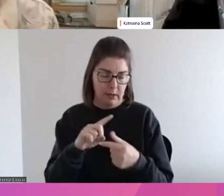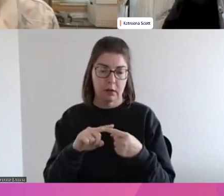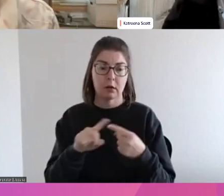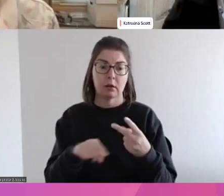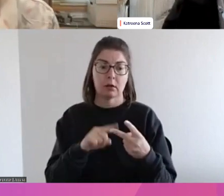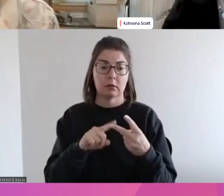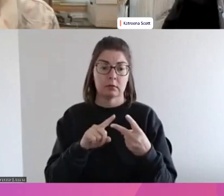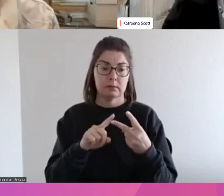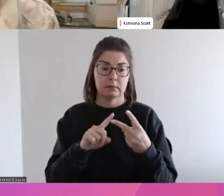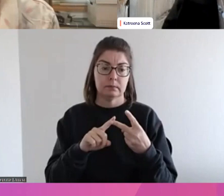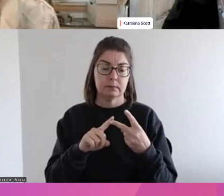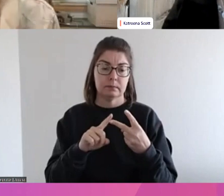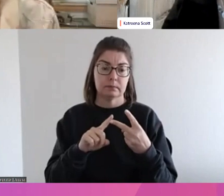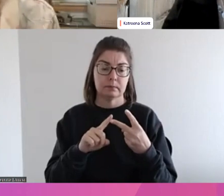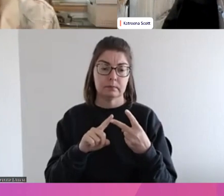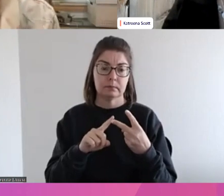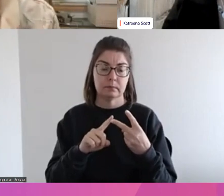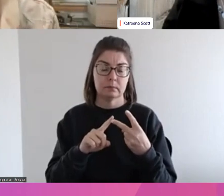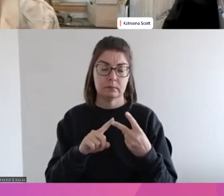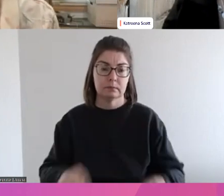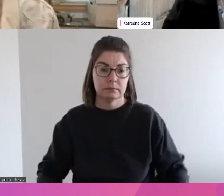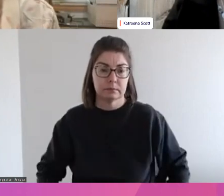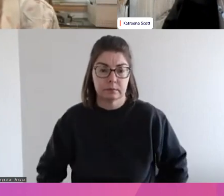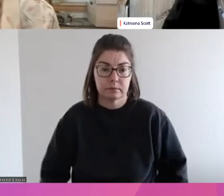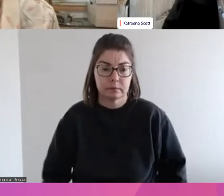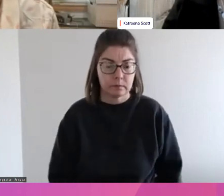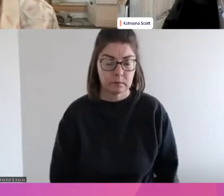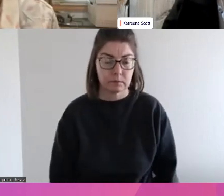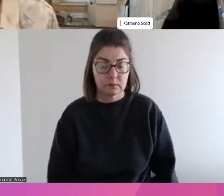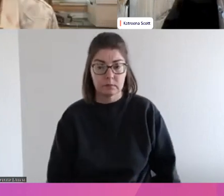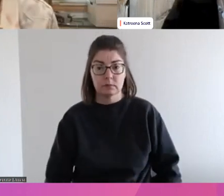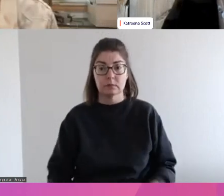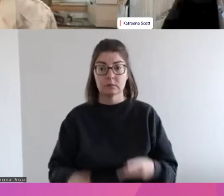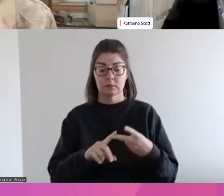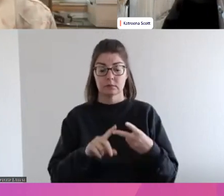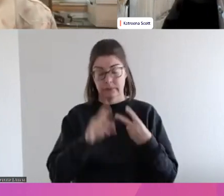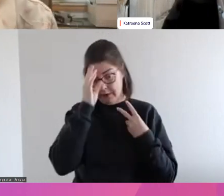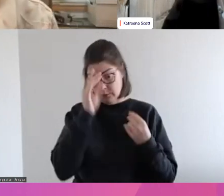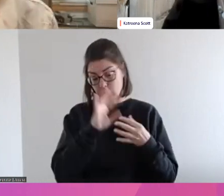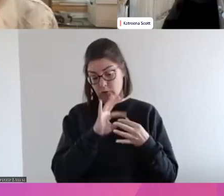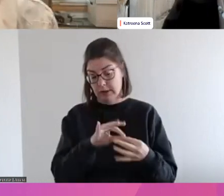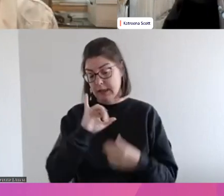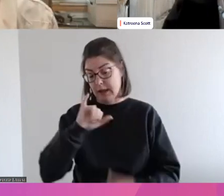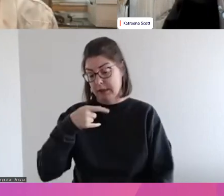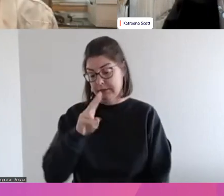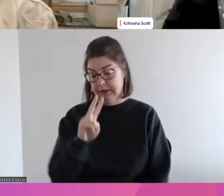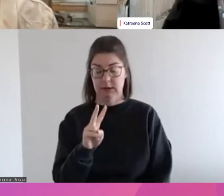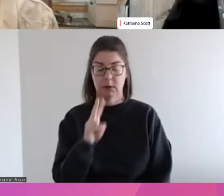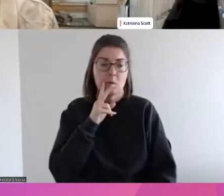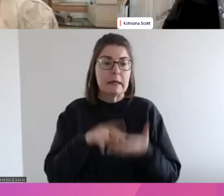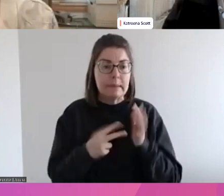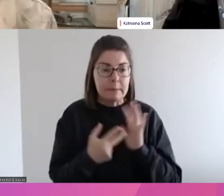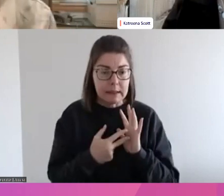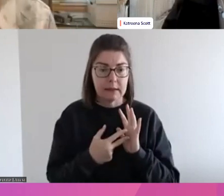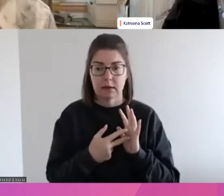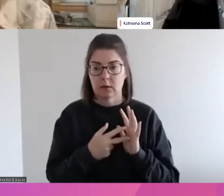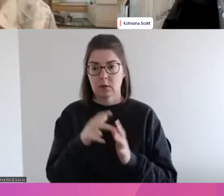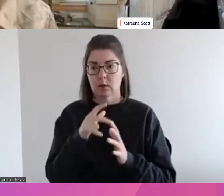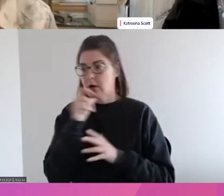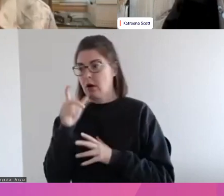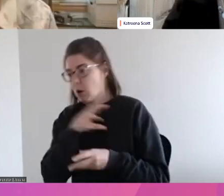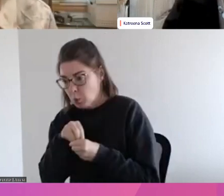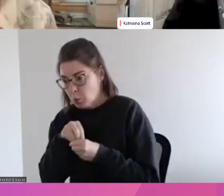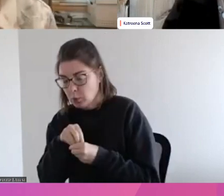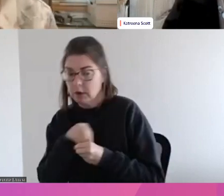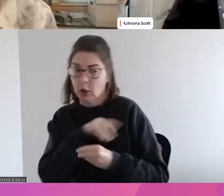la chose. Et les plus probables. Et l'information quant à la violence